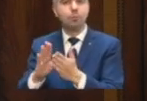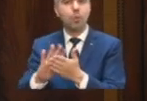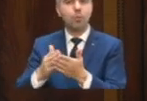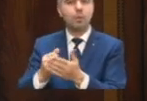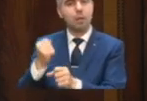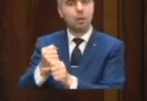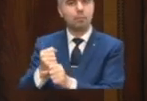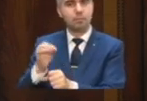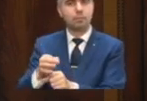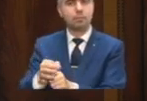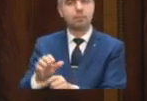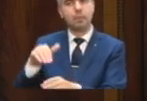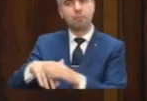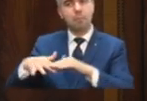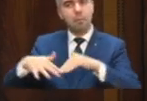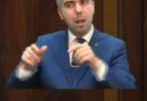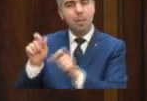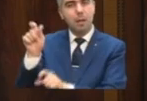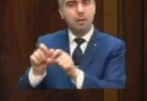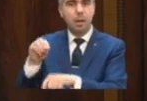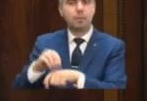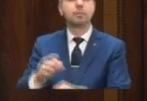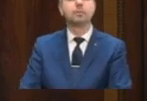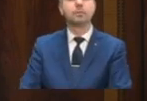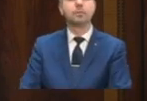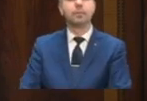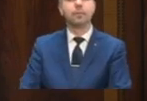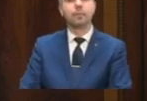سيدات والسادة النواب المحترمين، فيما يخص